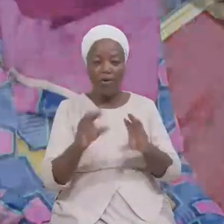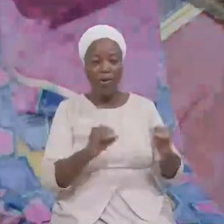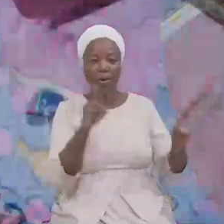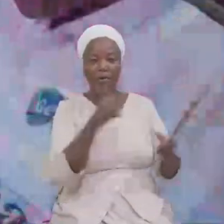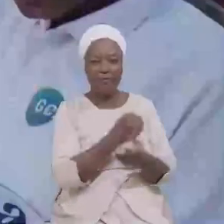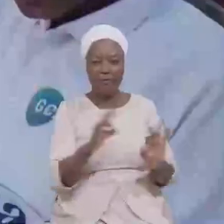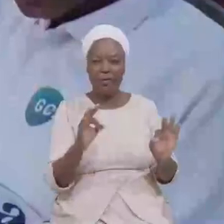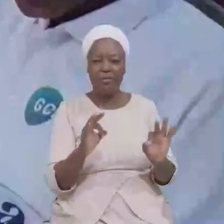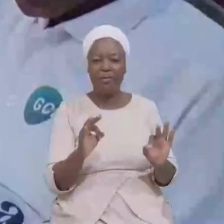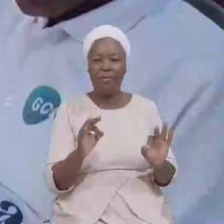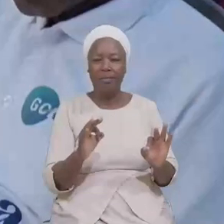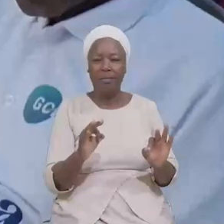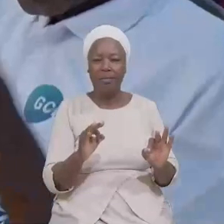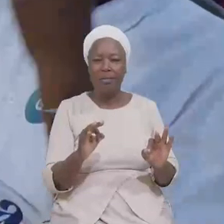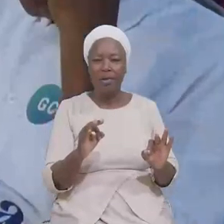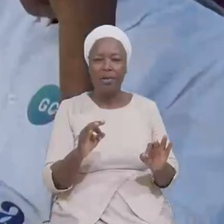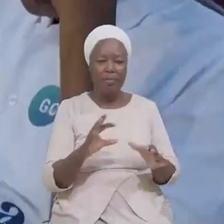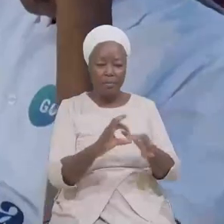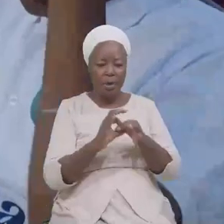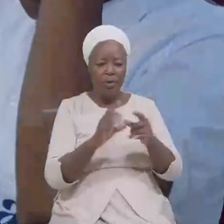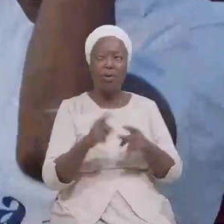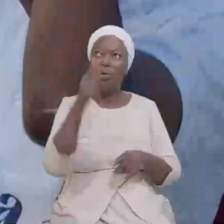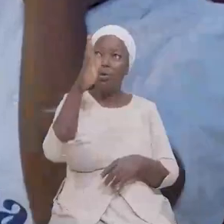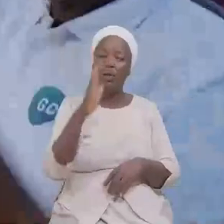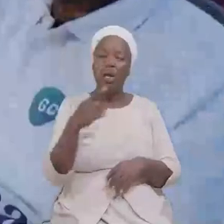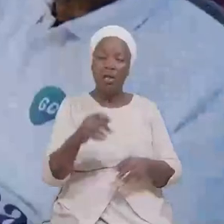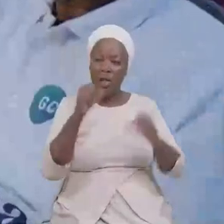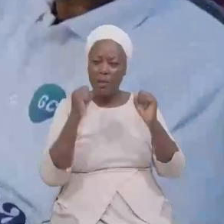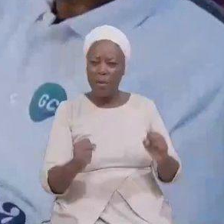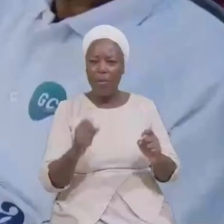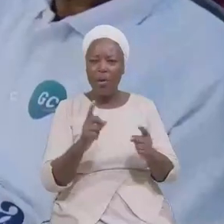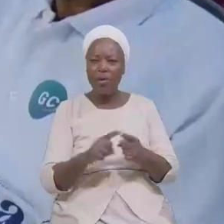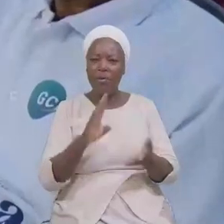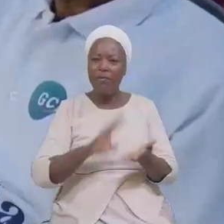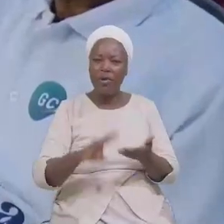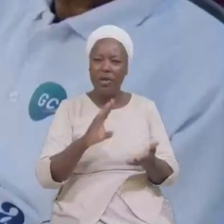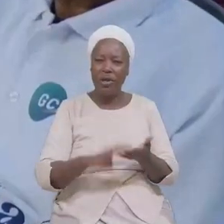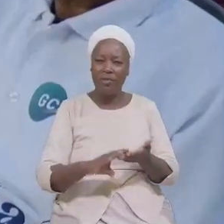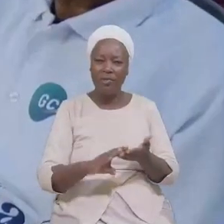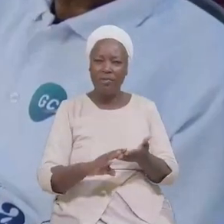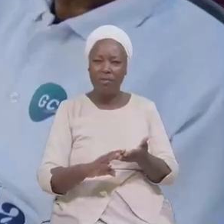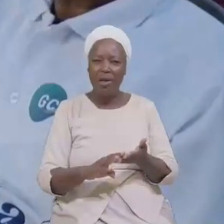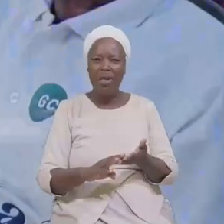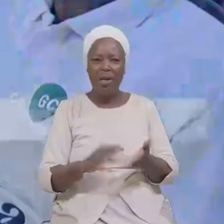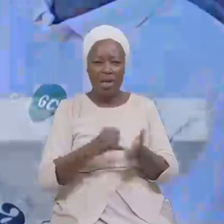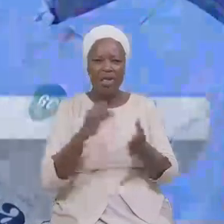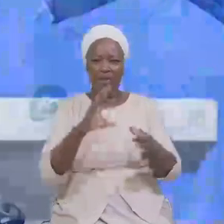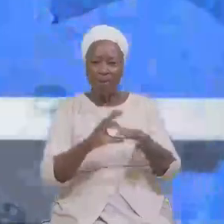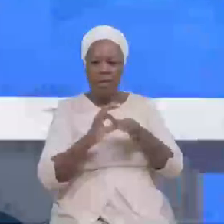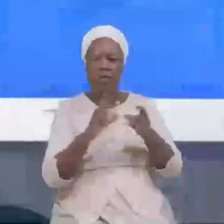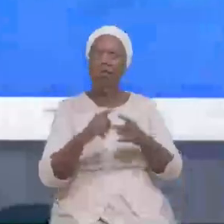t'affranchir appartient à Dieu. La puissance pour pardonner appartient à Dieu.